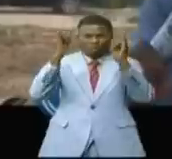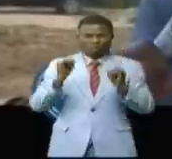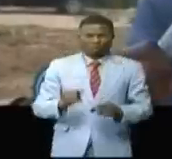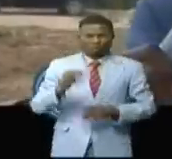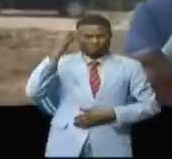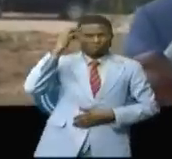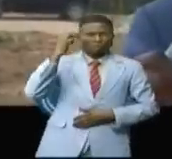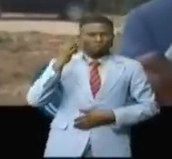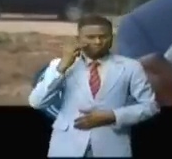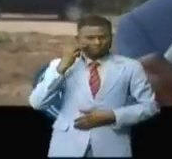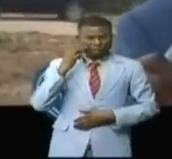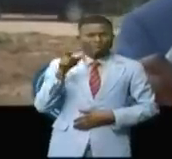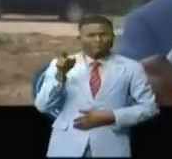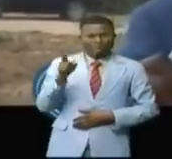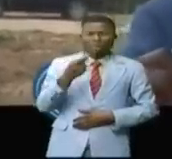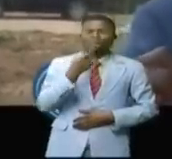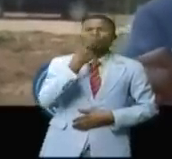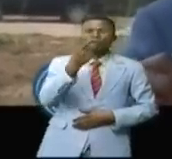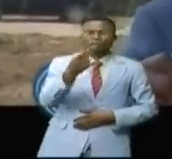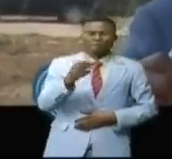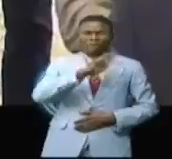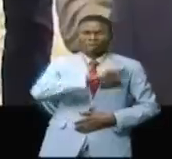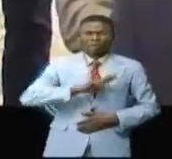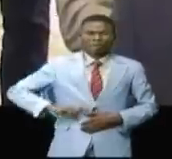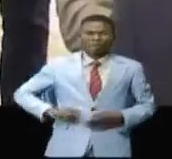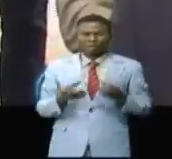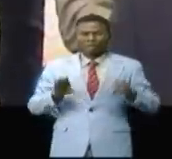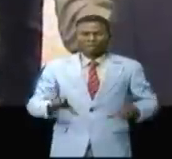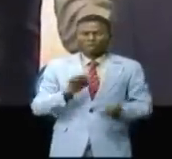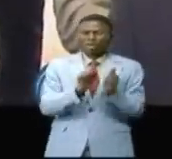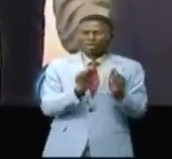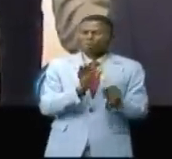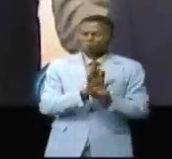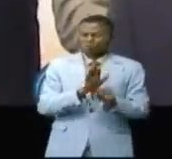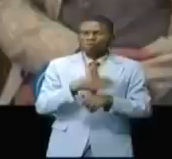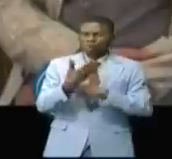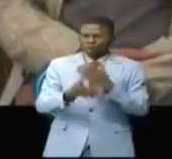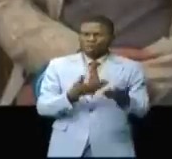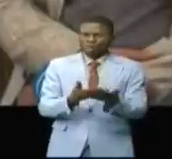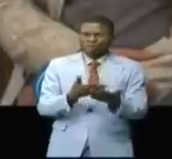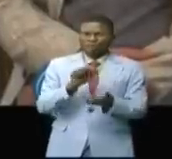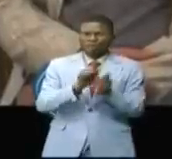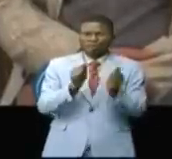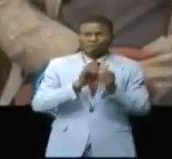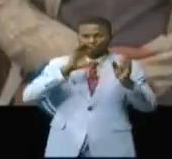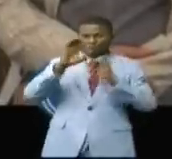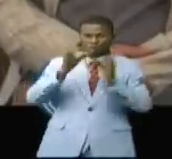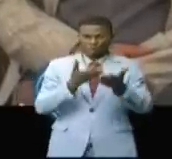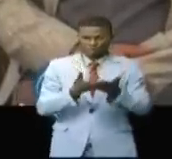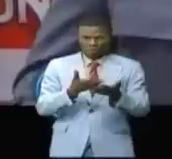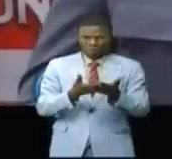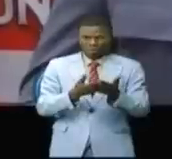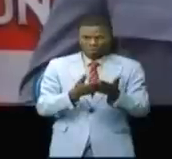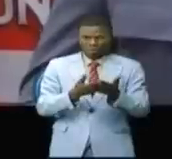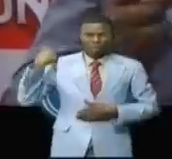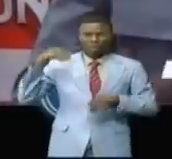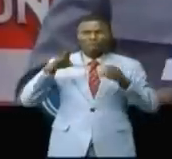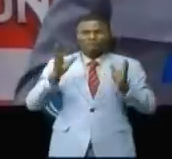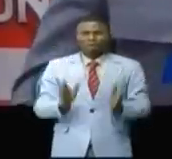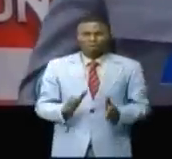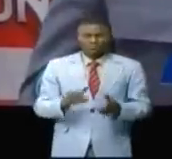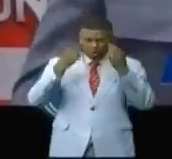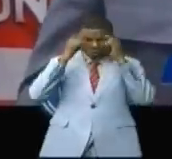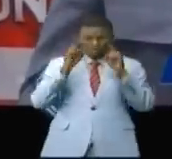ministres des tutelles a déclaré qu'il la rdc à un défi énorme à relever en matière de télécommunications l'état congolais est plus que